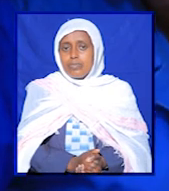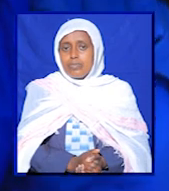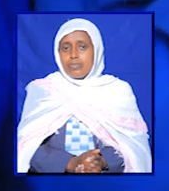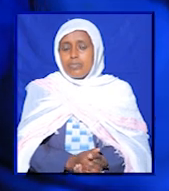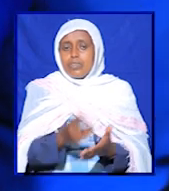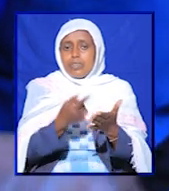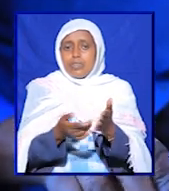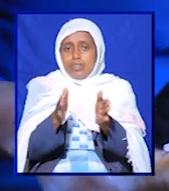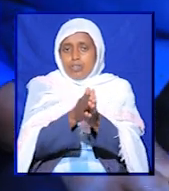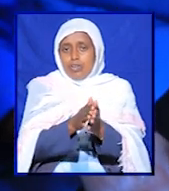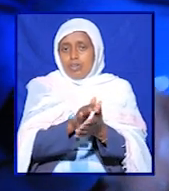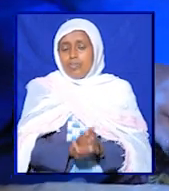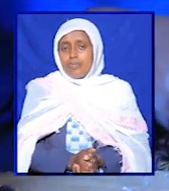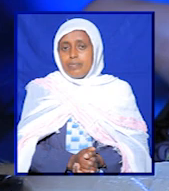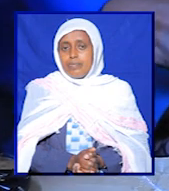እንደዚህ አጥፋለሁ።